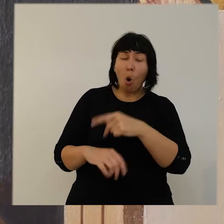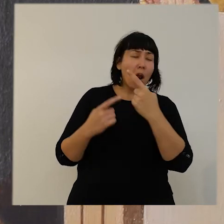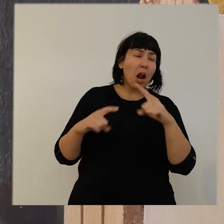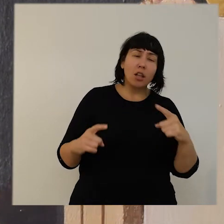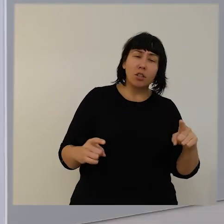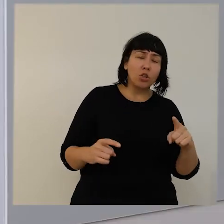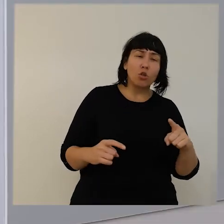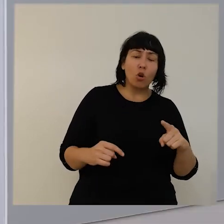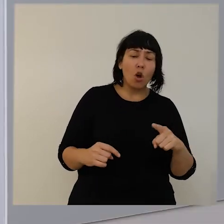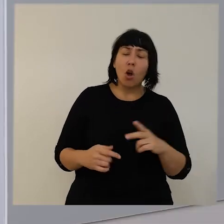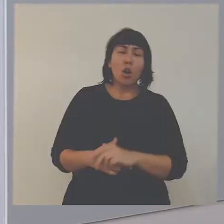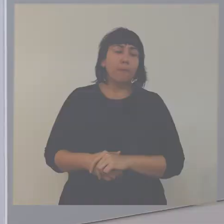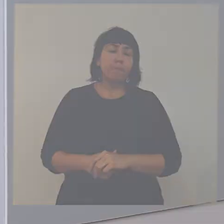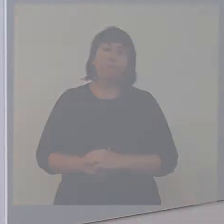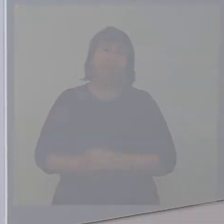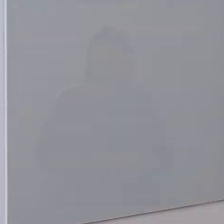put je predstavljen publici.